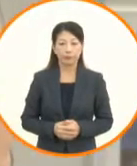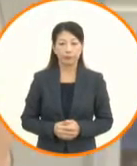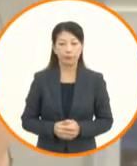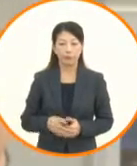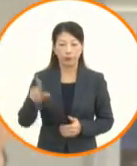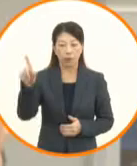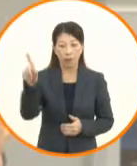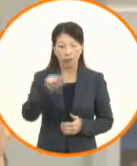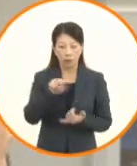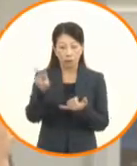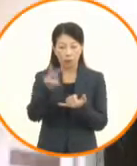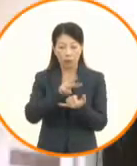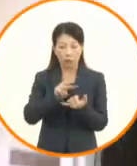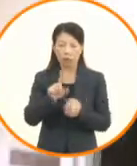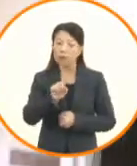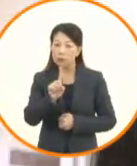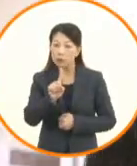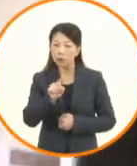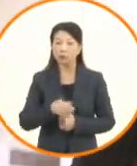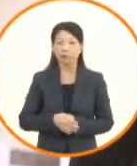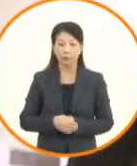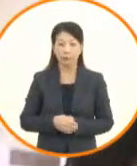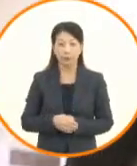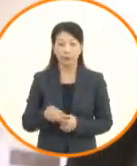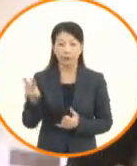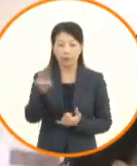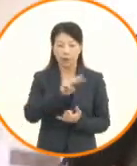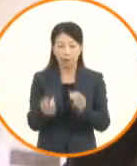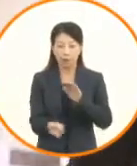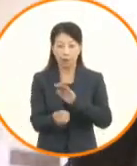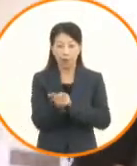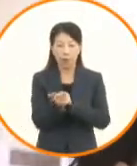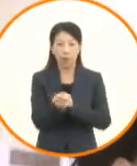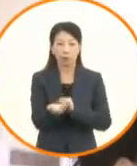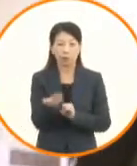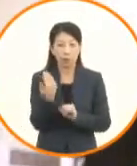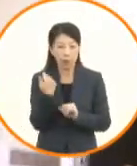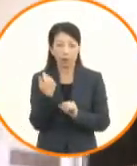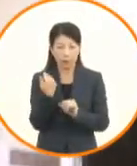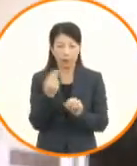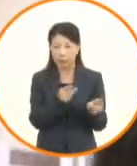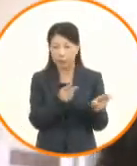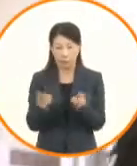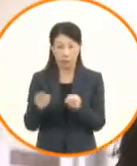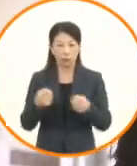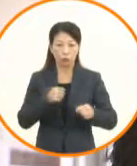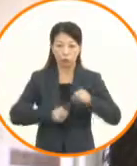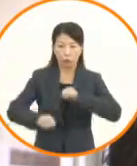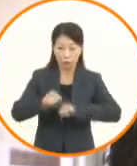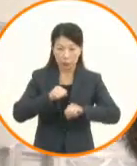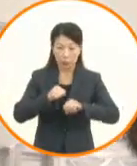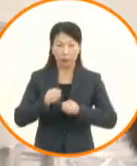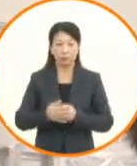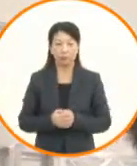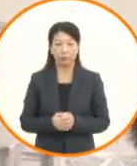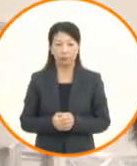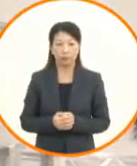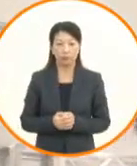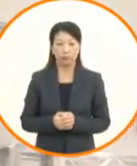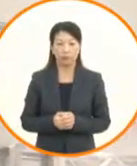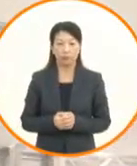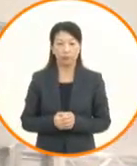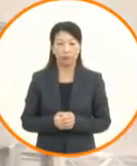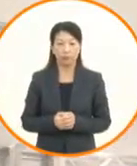減災って何？ 災害による被害を少しでも減らす事前の取り組みのことだよ。 へ